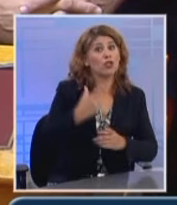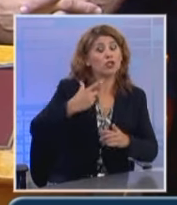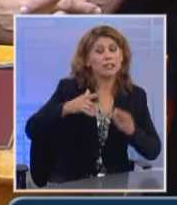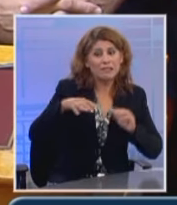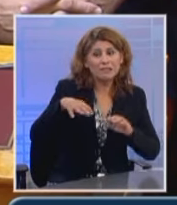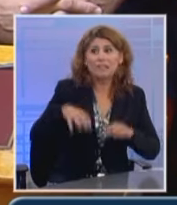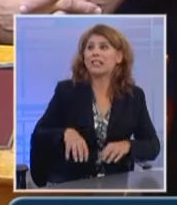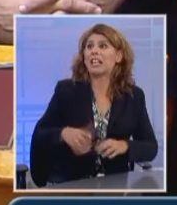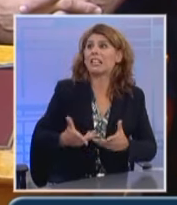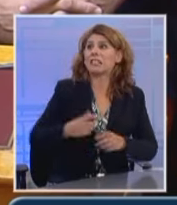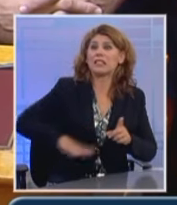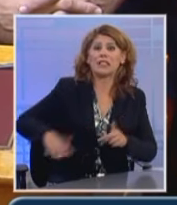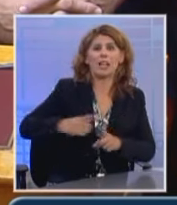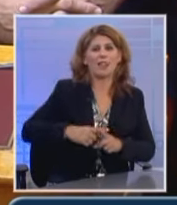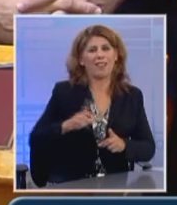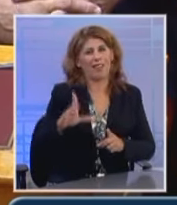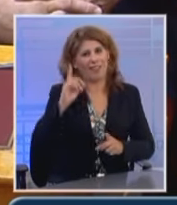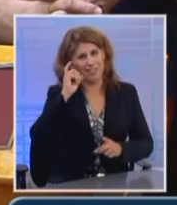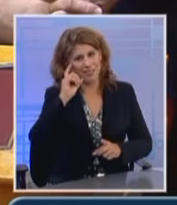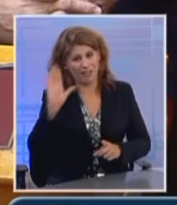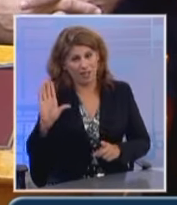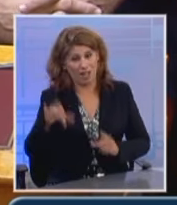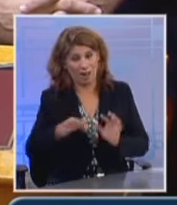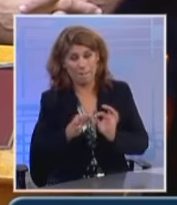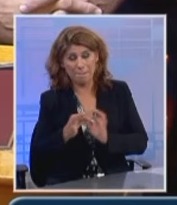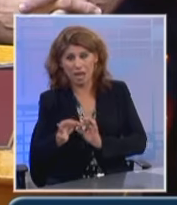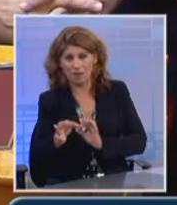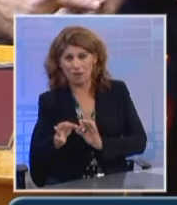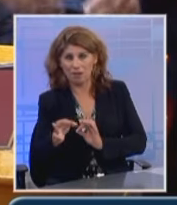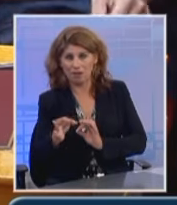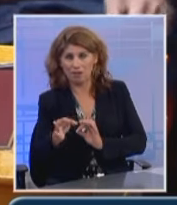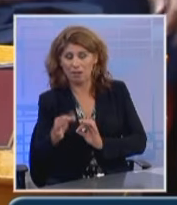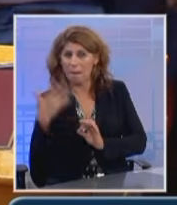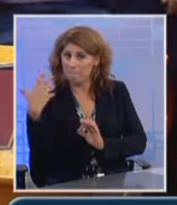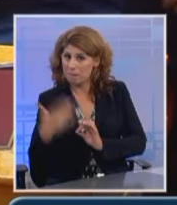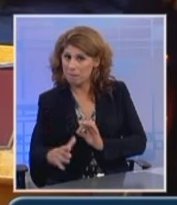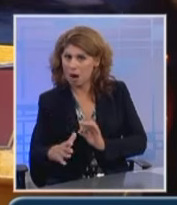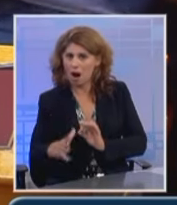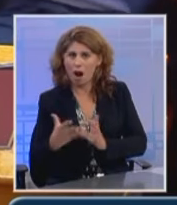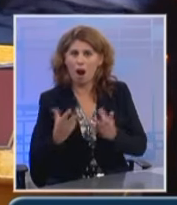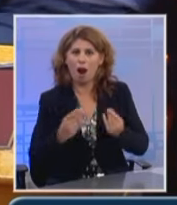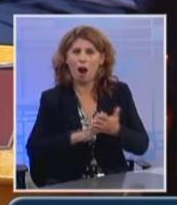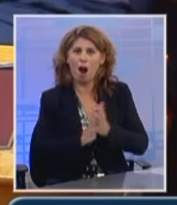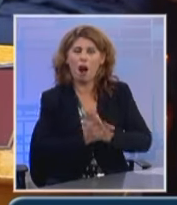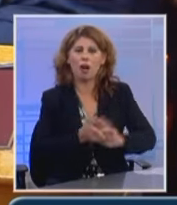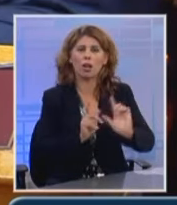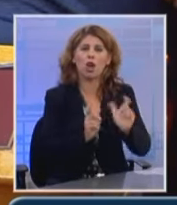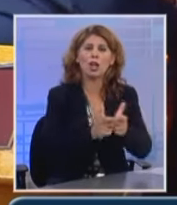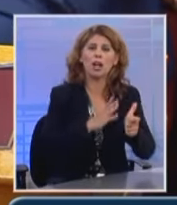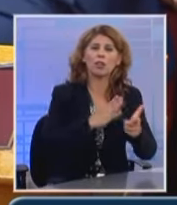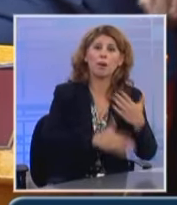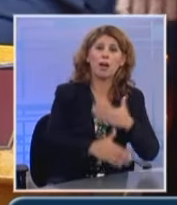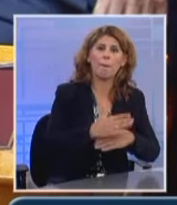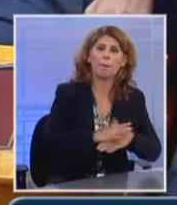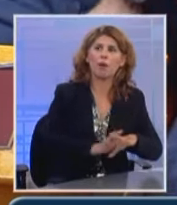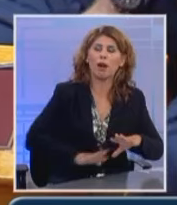Αλλά φανταστείτε αυτά τα μέτρα που πάρθηκαν, πόσο ισοπεδωτικά και τι αντίκτυπο θα έχουν στις οικογένειες των ατόμων αναπηρίας, και